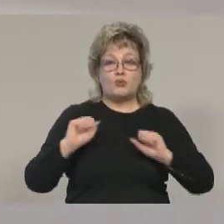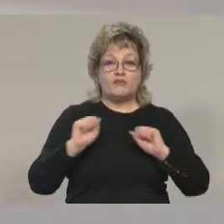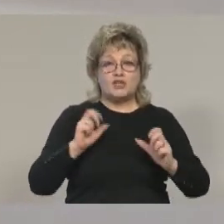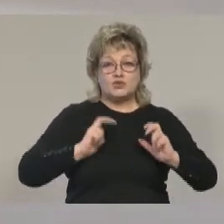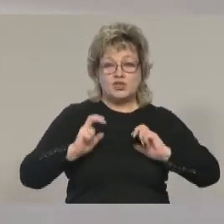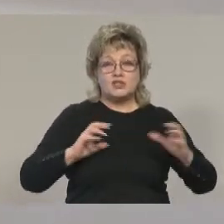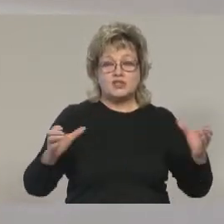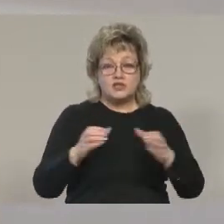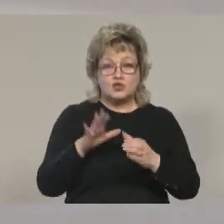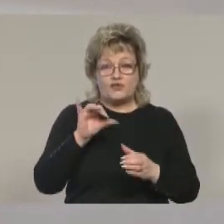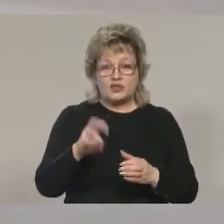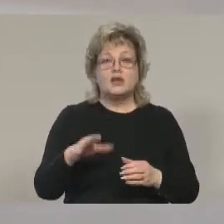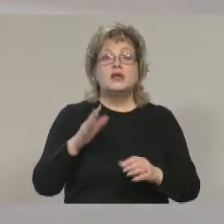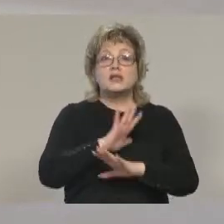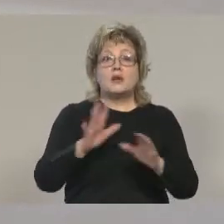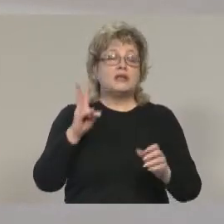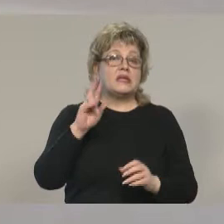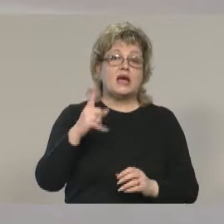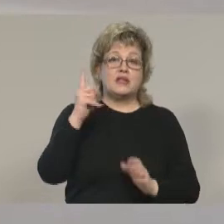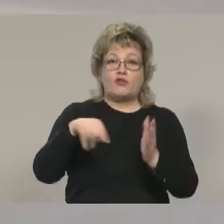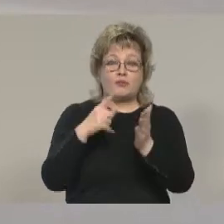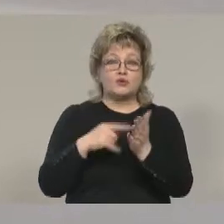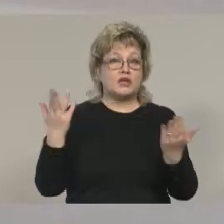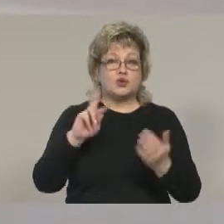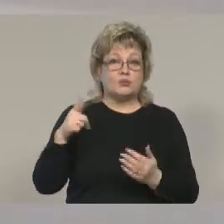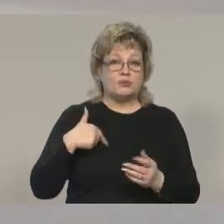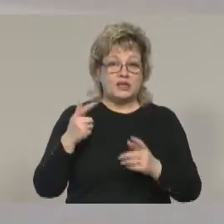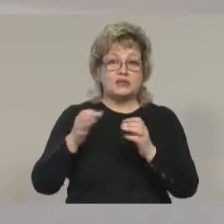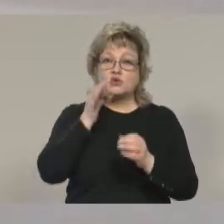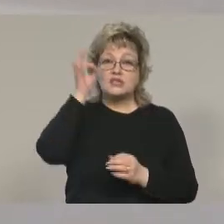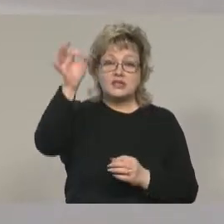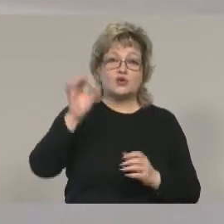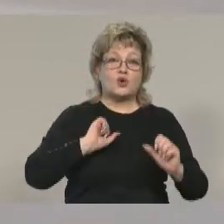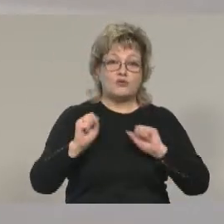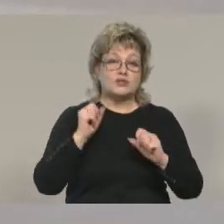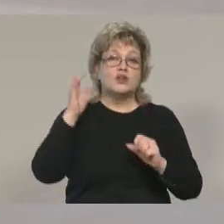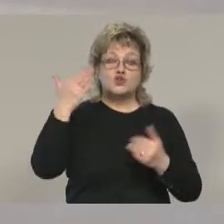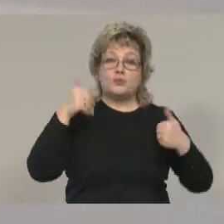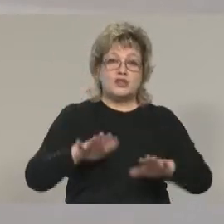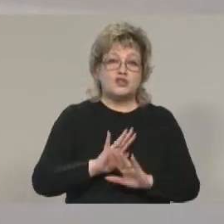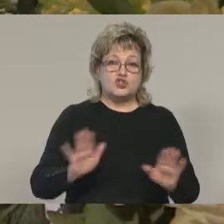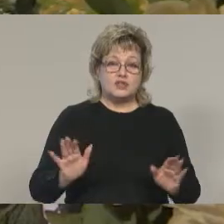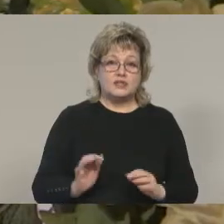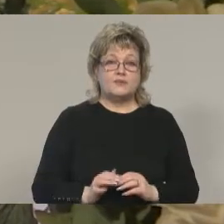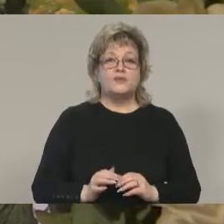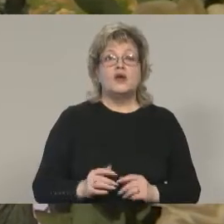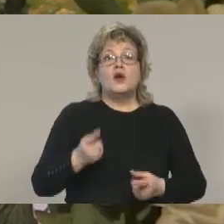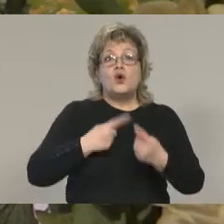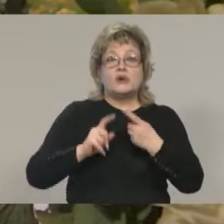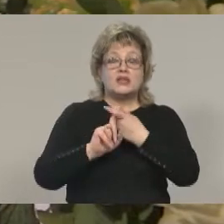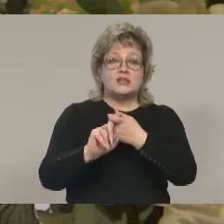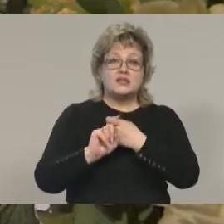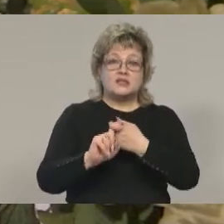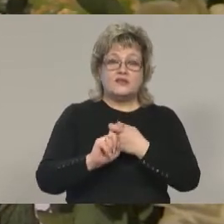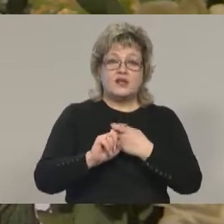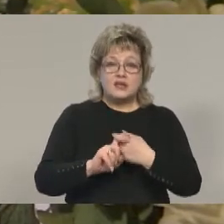студенческий совет. За эти 5 лет не было ни одного вопроса, который бы мы не донесли до руководства и который бы не решился. Обратная связь с